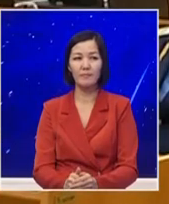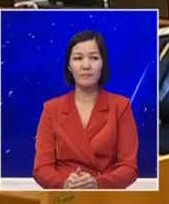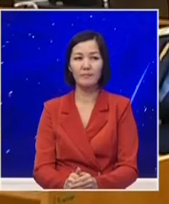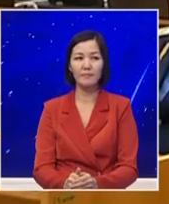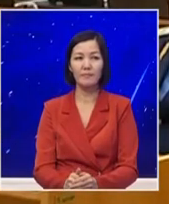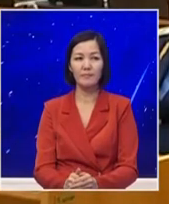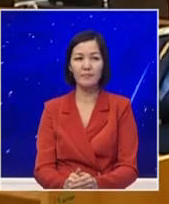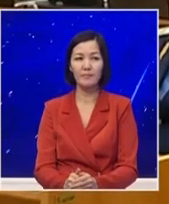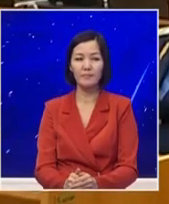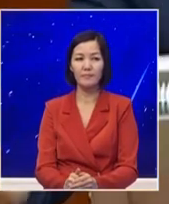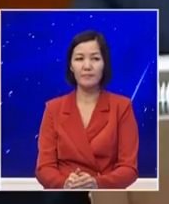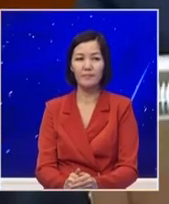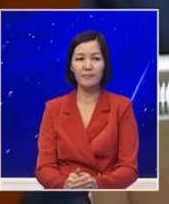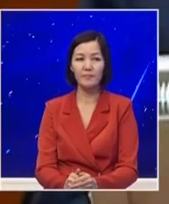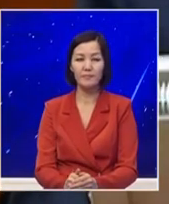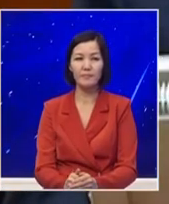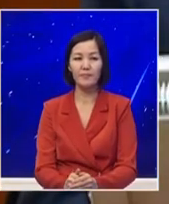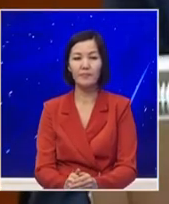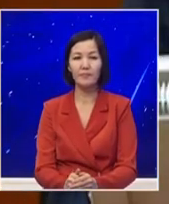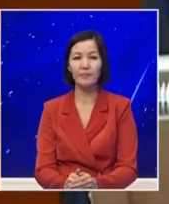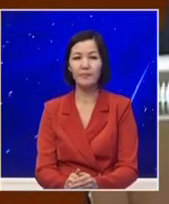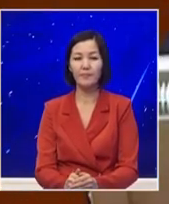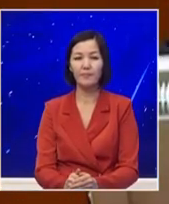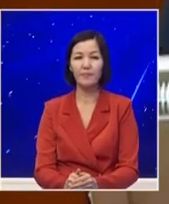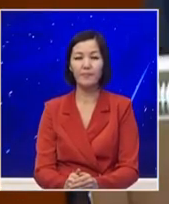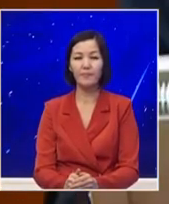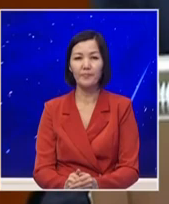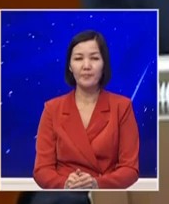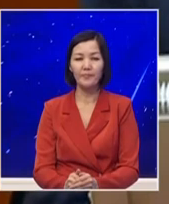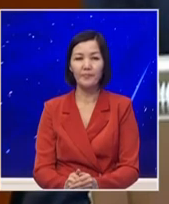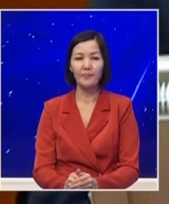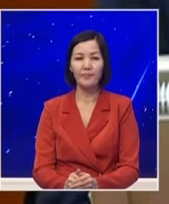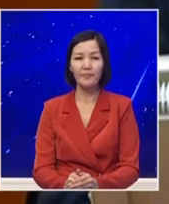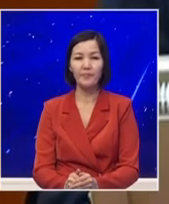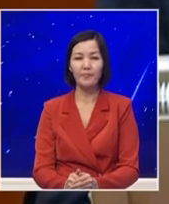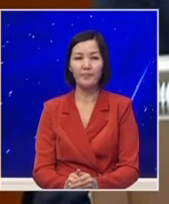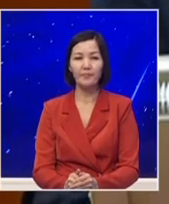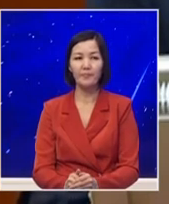южнокорейскими судьями. Мемлекет үшін шетелде жүрген азаматты қорғау